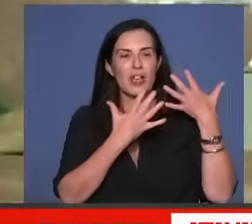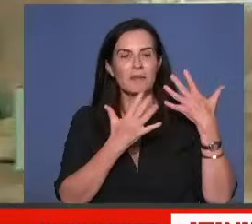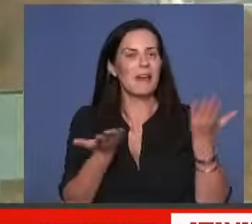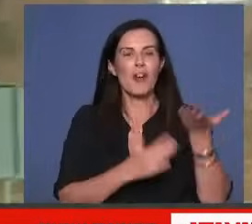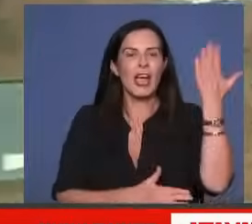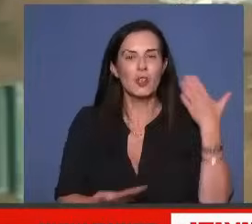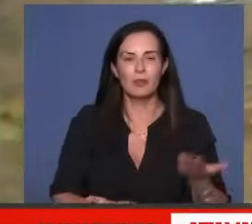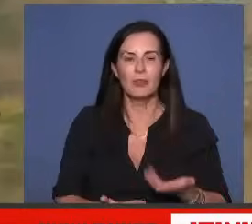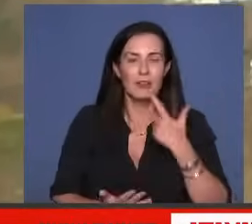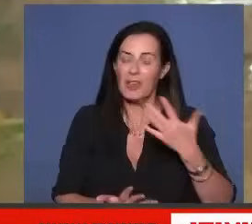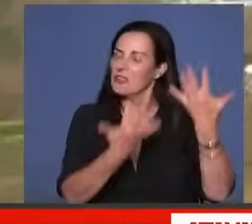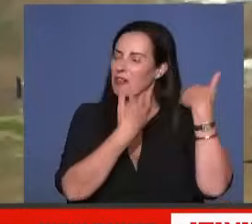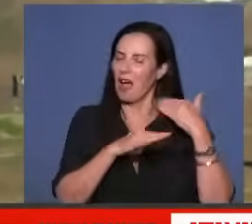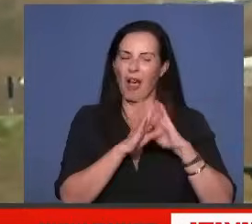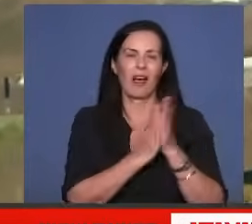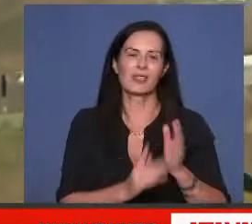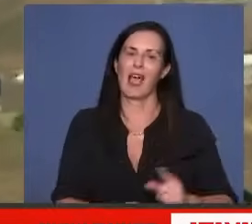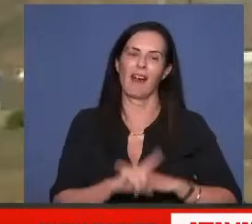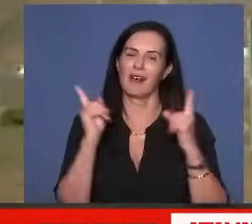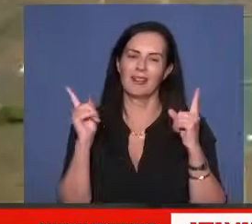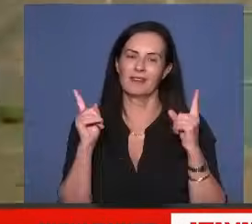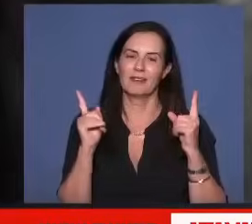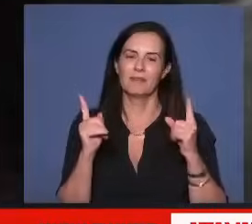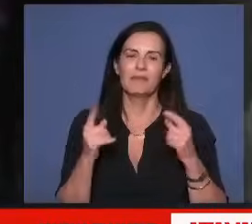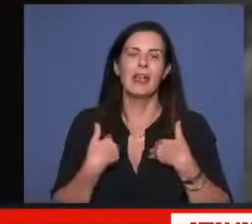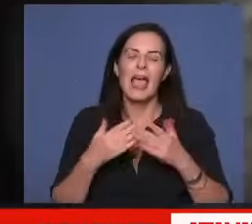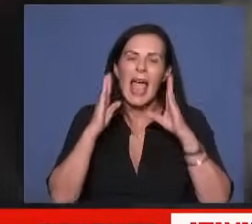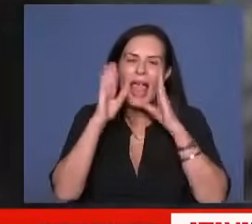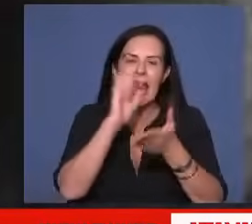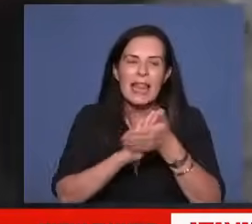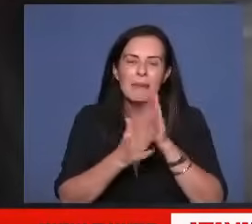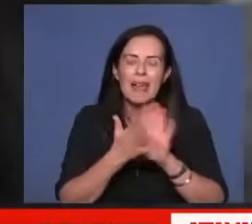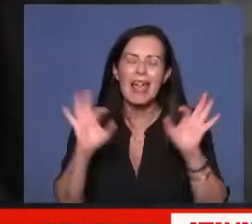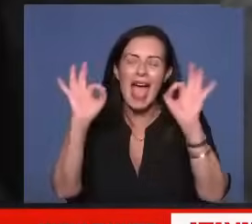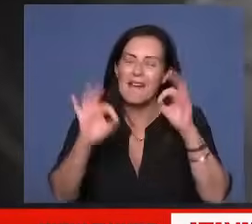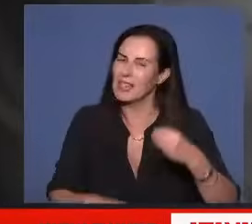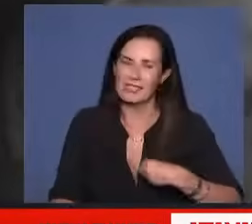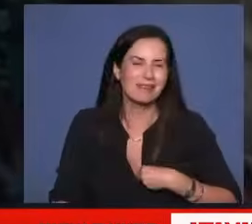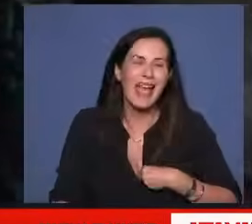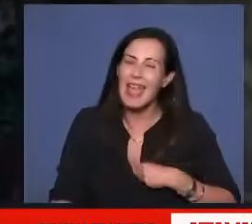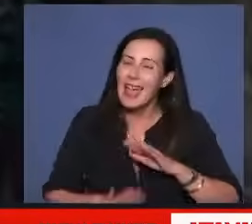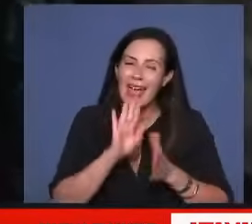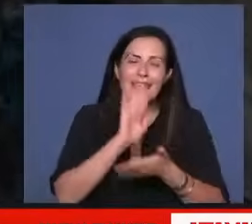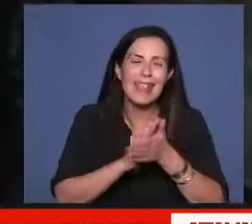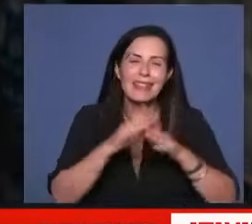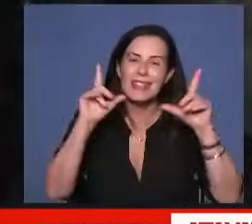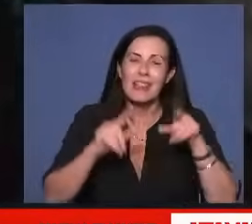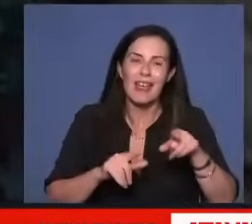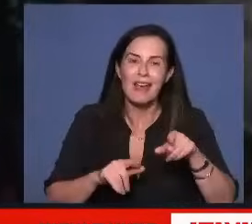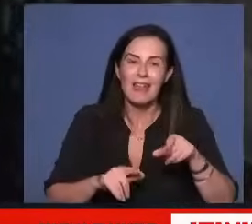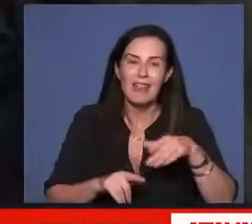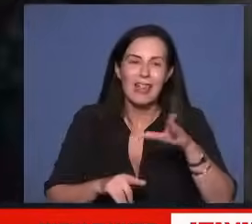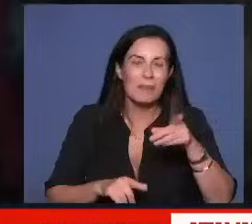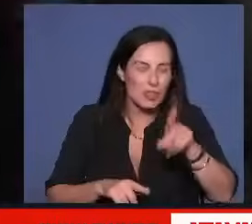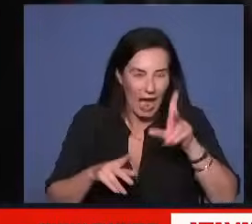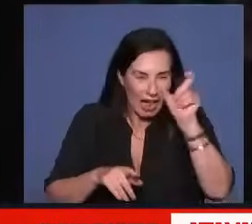איפה היינו לפני 10 שנים? אתה יכול להסביר לי? לפני 10 שנים זה היה אחרת. אין לי כבר אמון בהם, אין לי כבר שום ברחמים, אין לי, גמר. אין אדם שיש לו חלילה